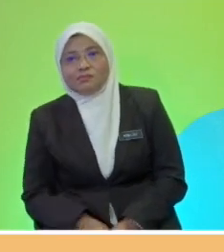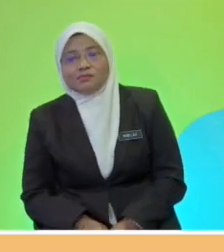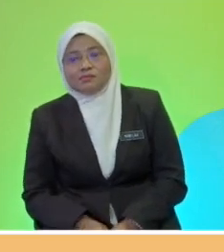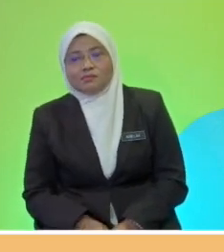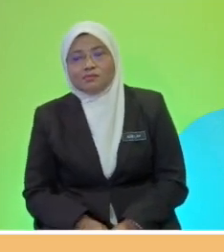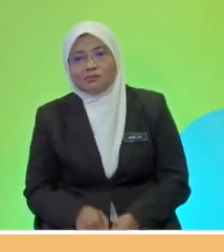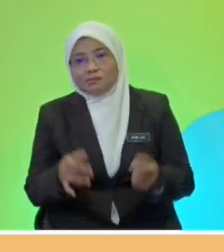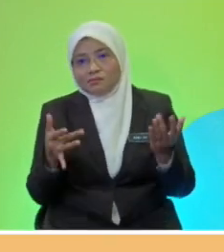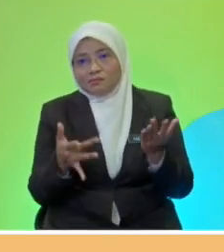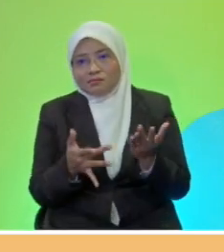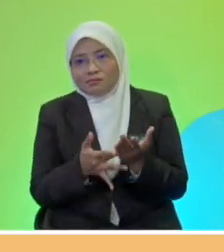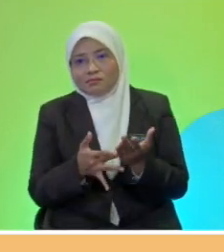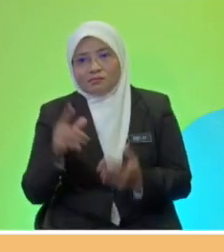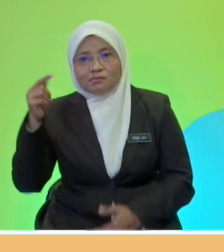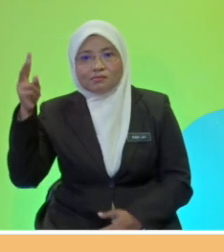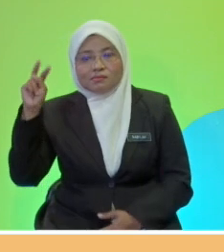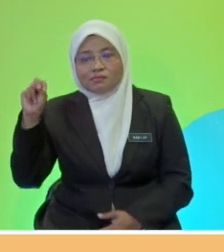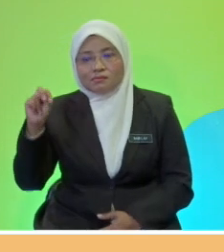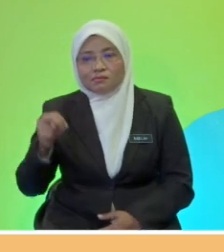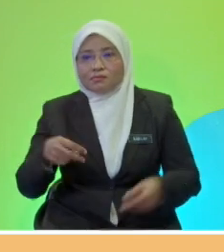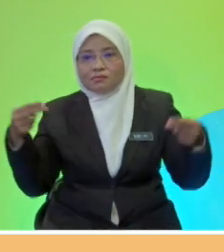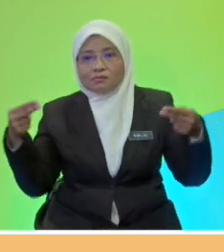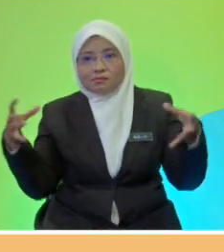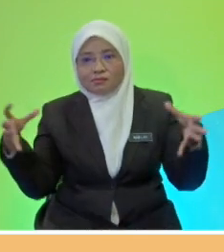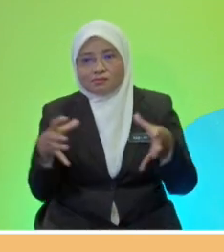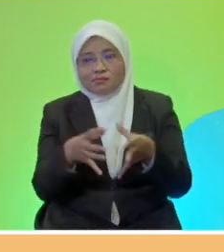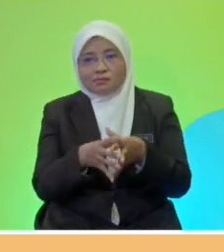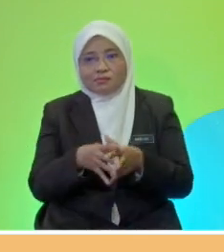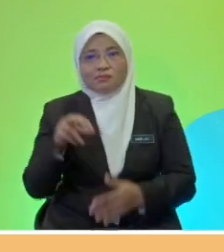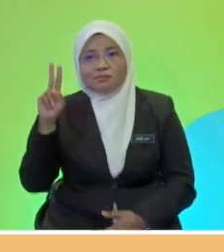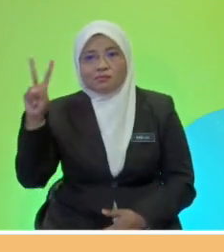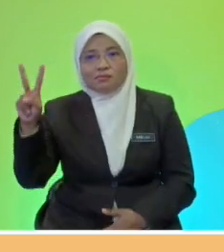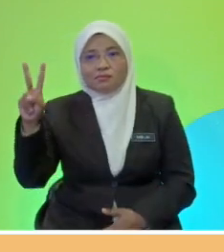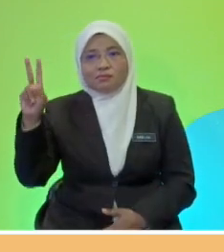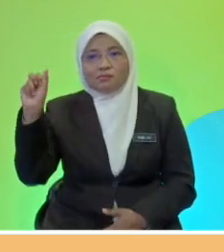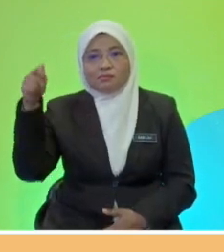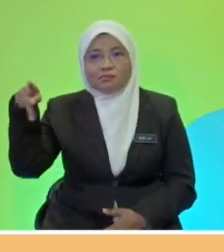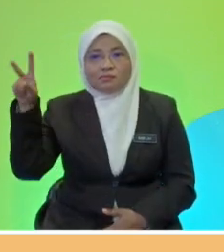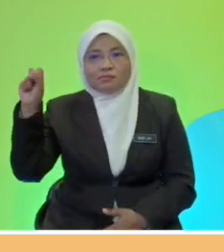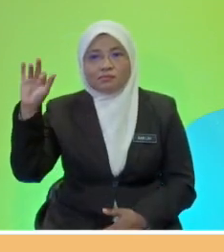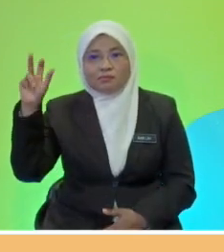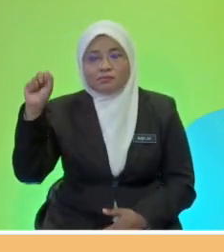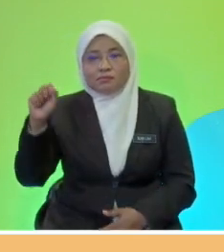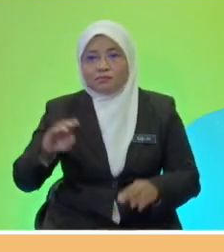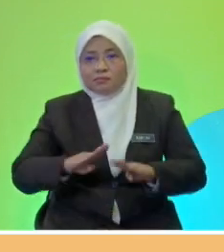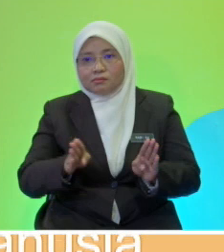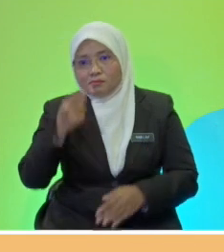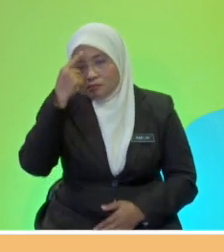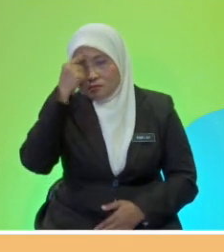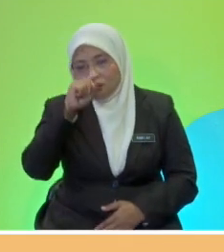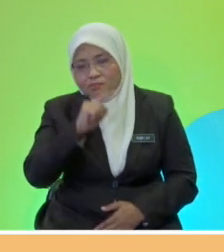untuk menggabungkan dua jenis spesies yang berbeda untuk menghasilkan satu ciri genetik baru